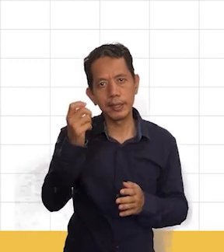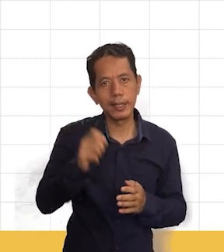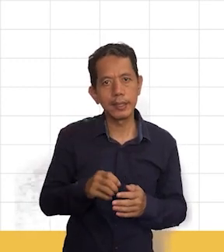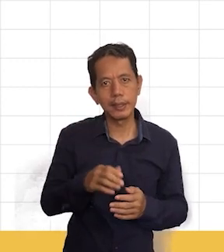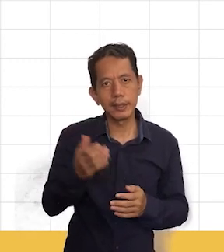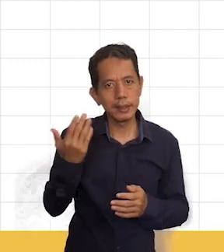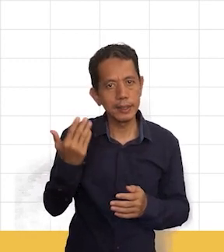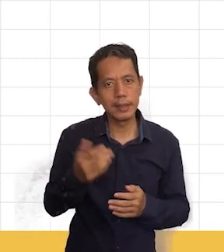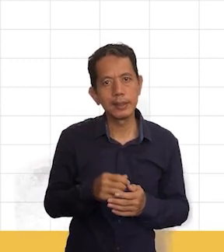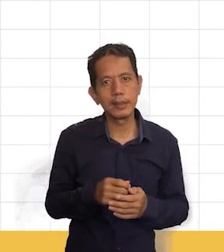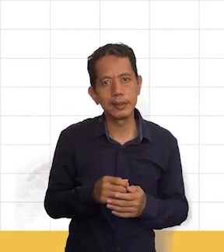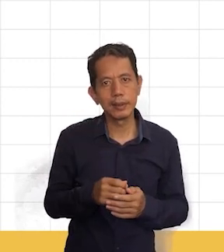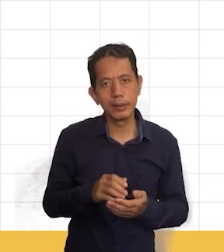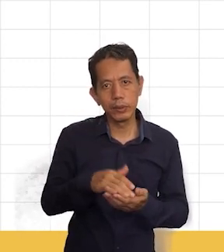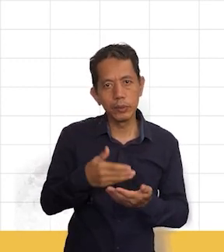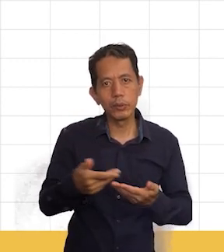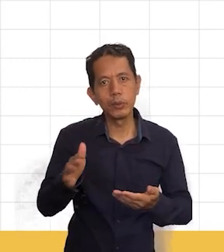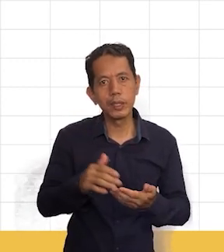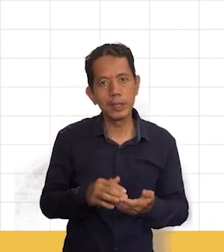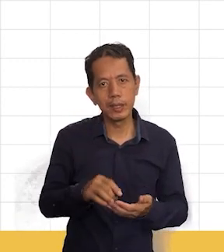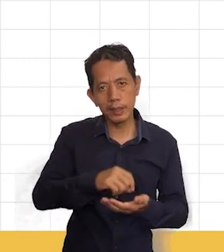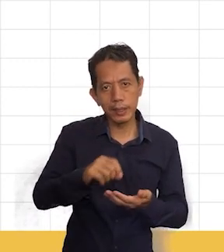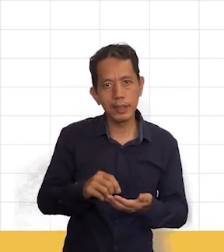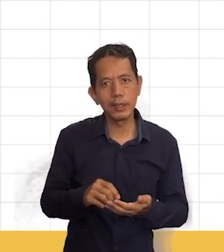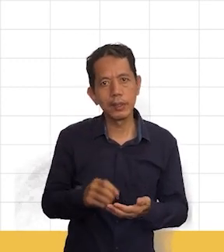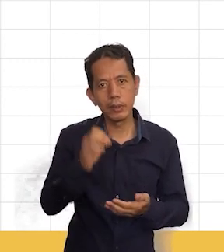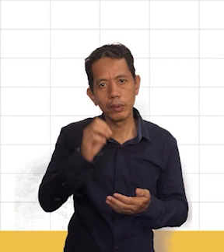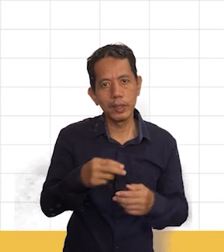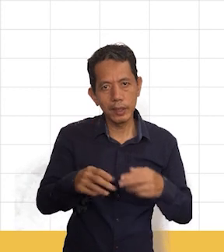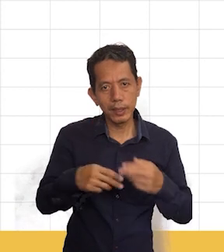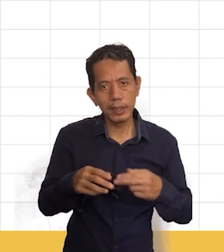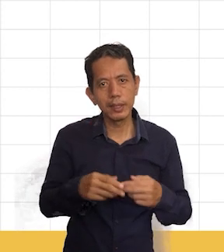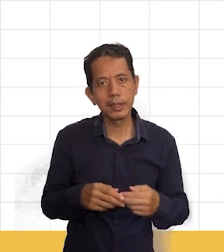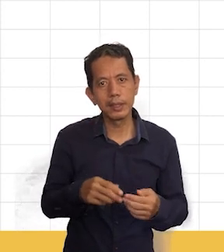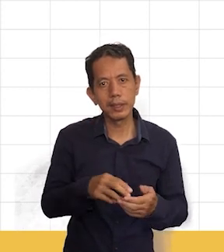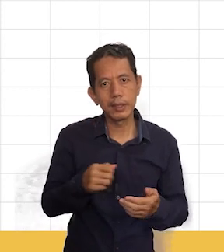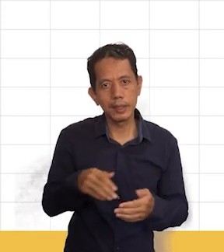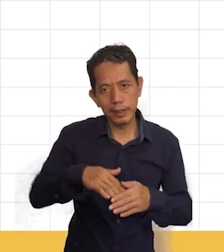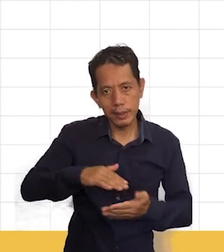sebelumnya sudah ditandatangani oleh rekan-rekan dan dicetak.